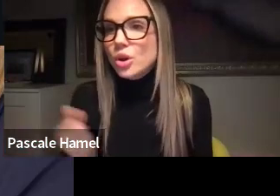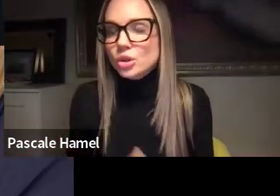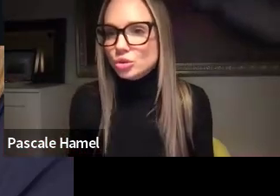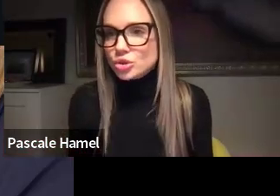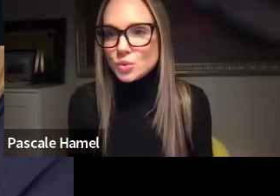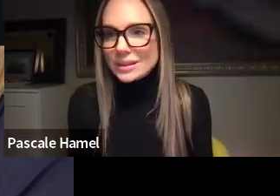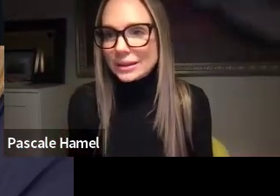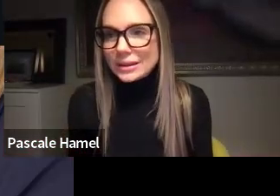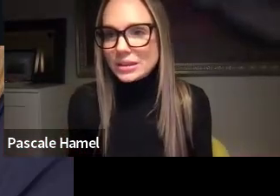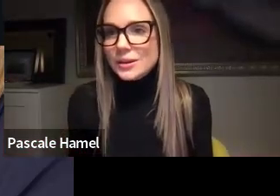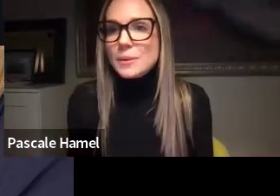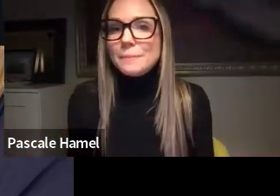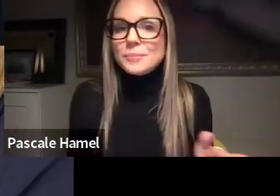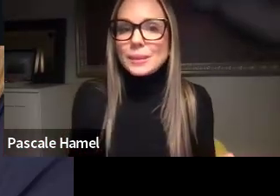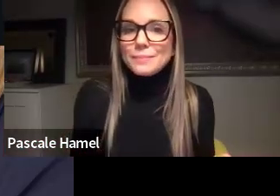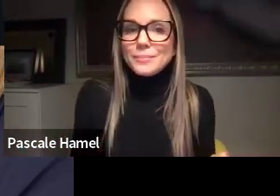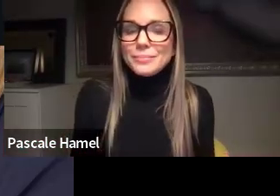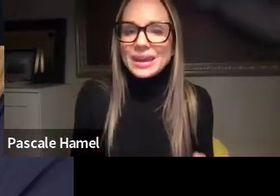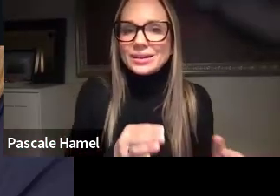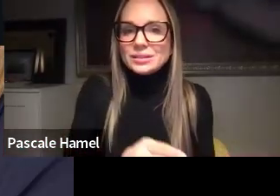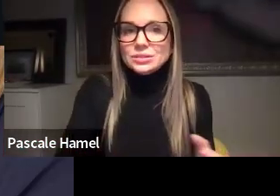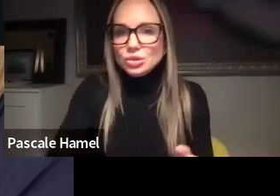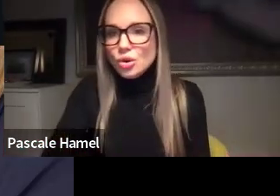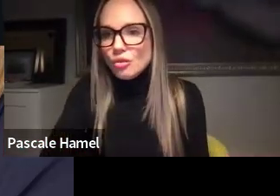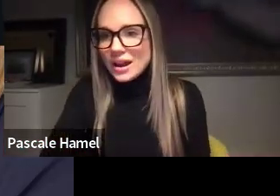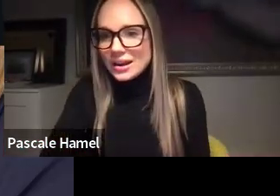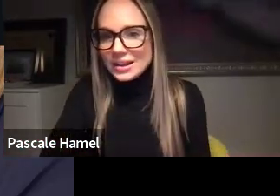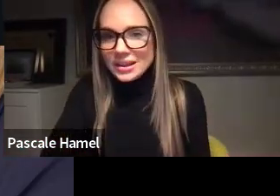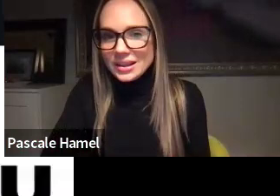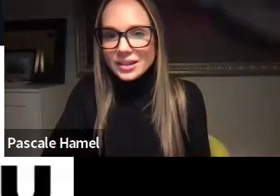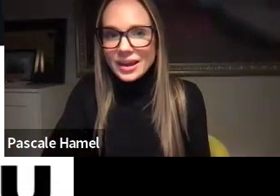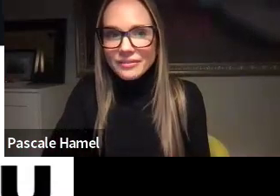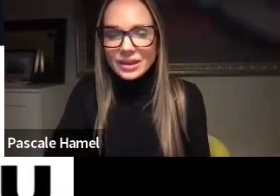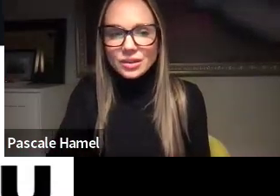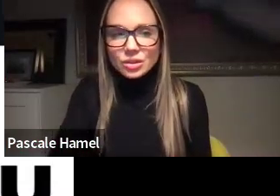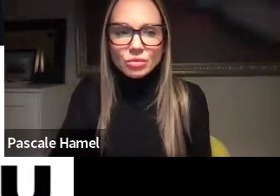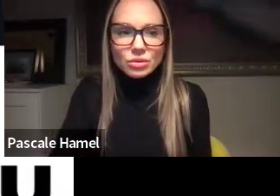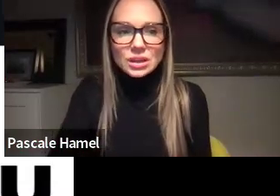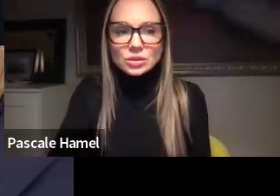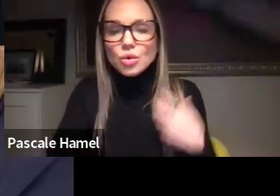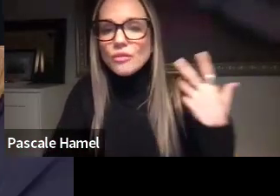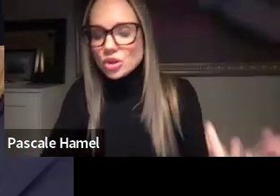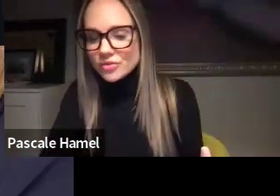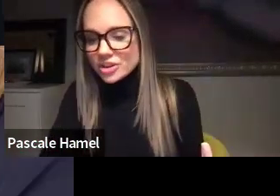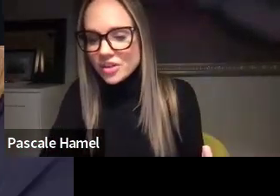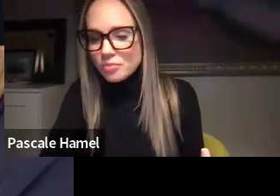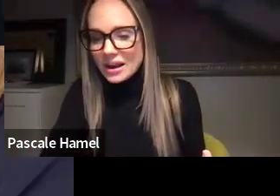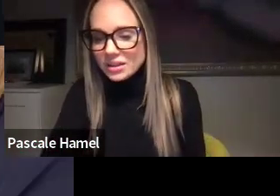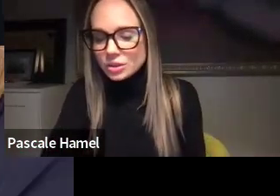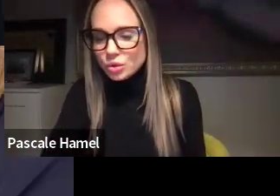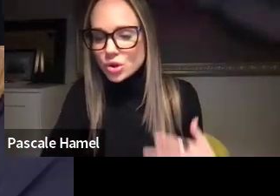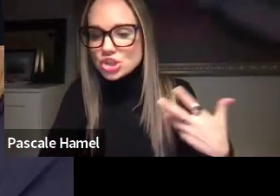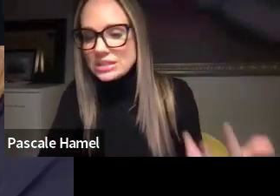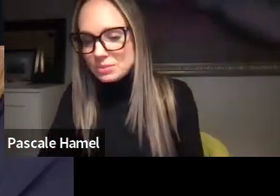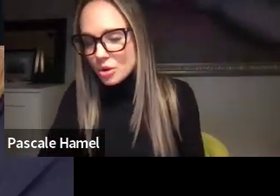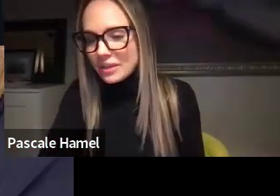ils me font tout de suite ben, là, on va aller avec, non, tantôt, je vais vous